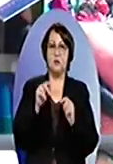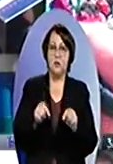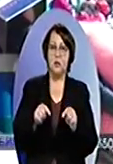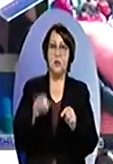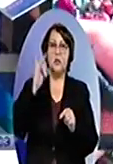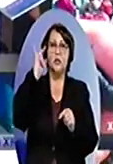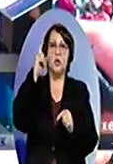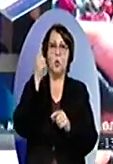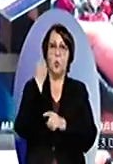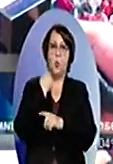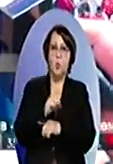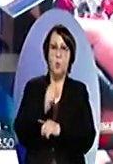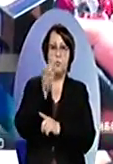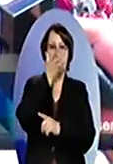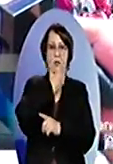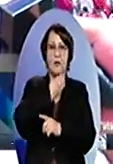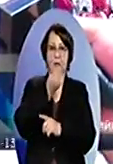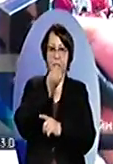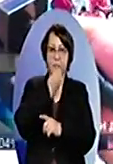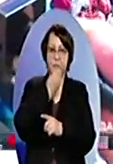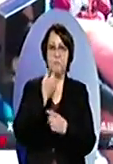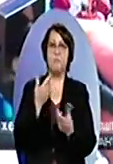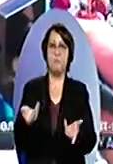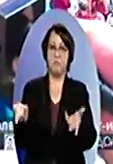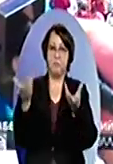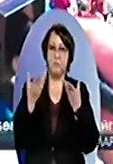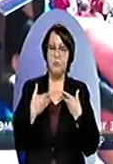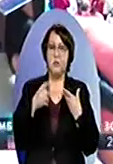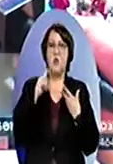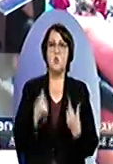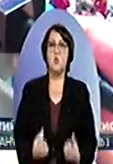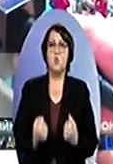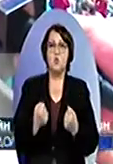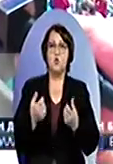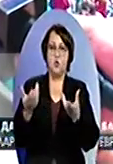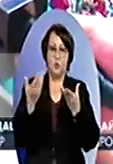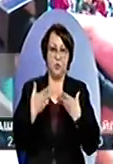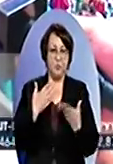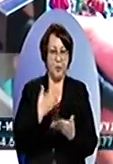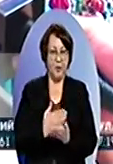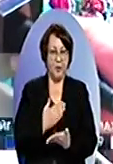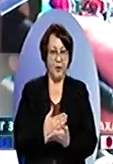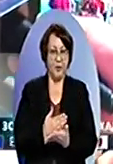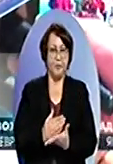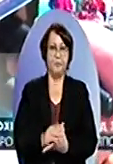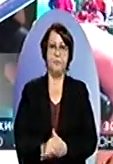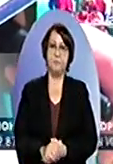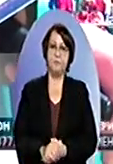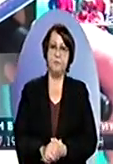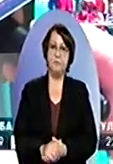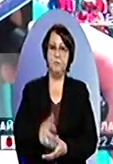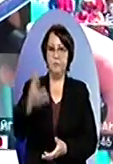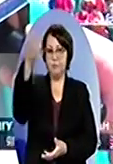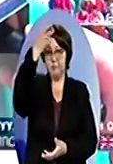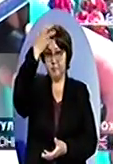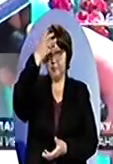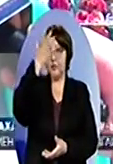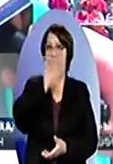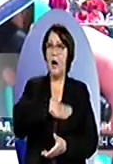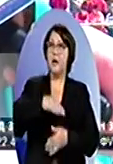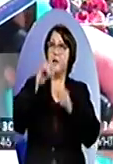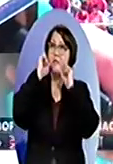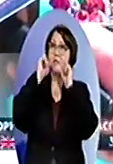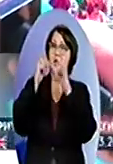урам зориг хайрлаа эрч хүч өглөө. Тэгээд энэ төр засгийнхан хайр